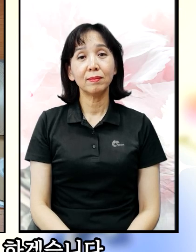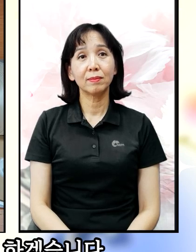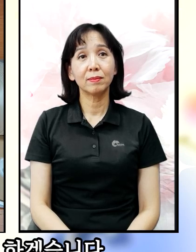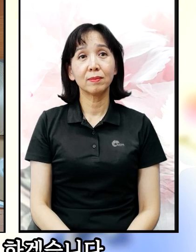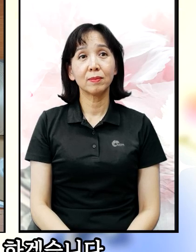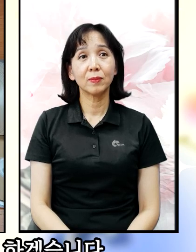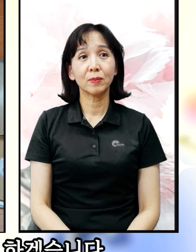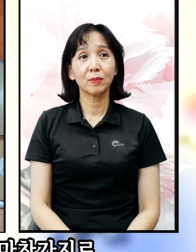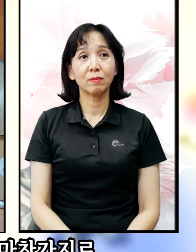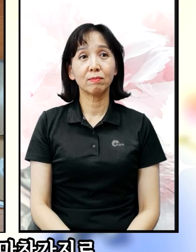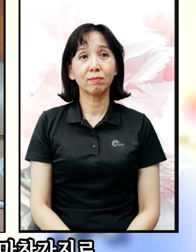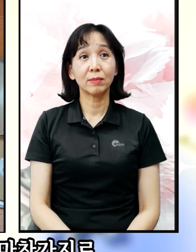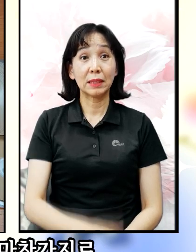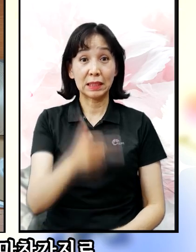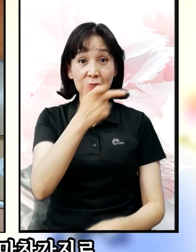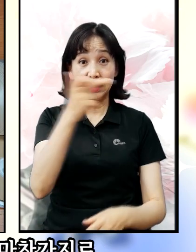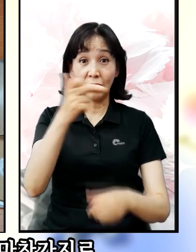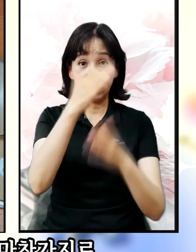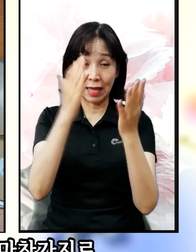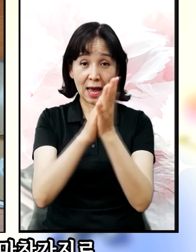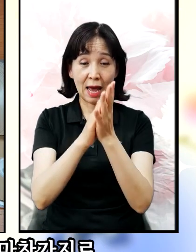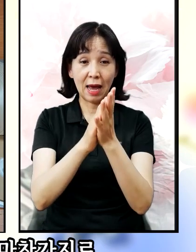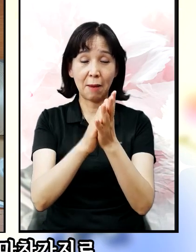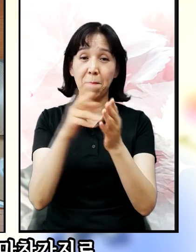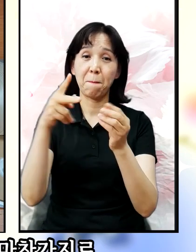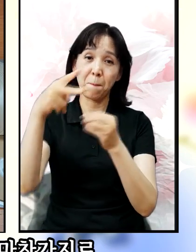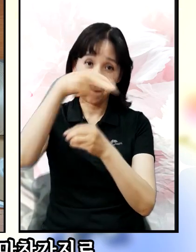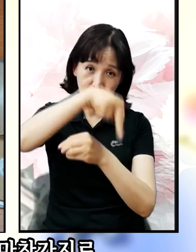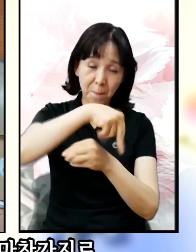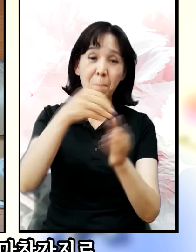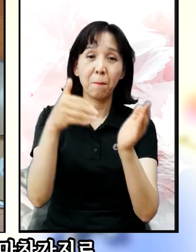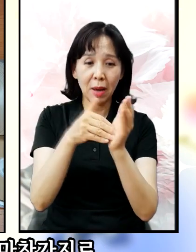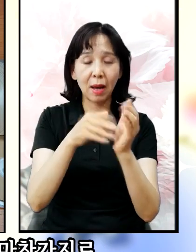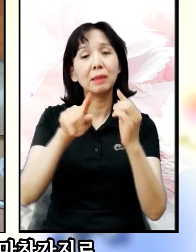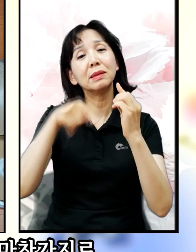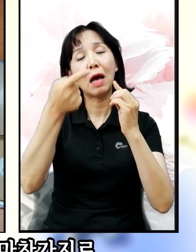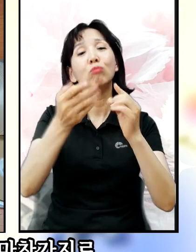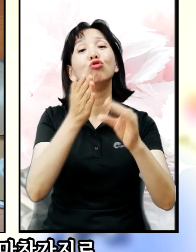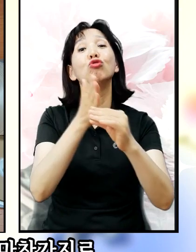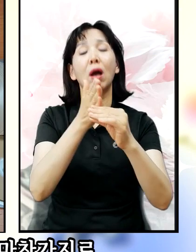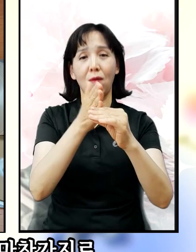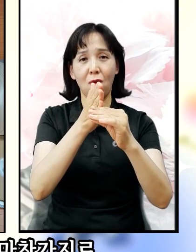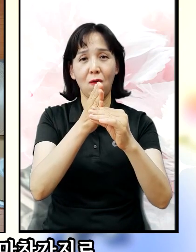하겠습니다. 큰 거를 다 자르셨으면 중간 것도 마찬가지로